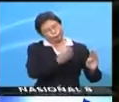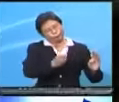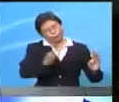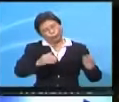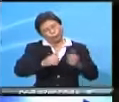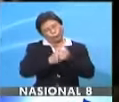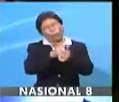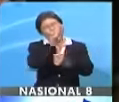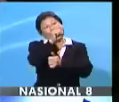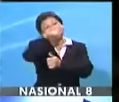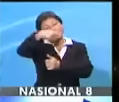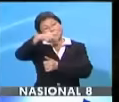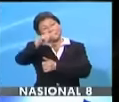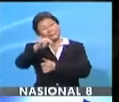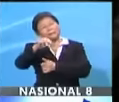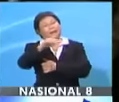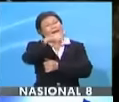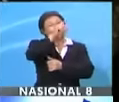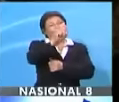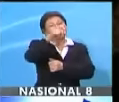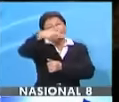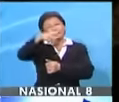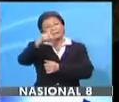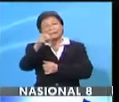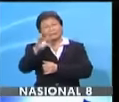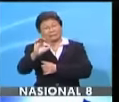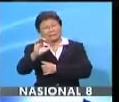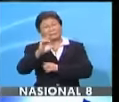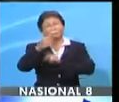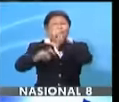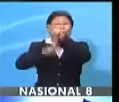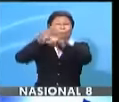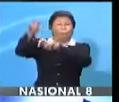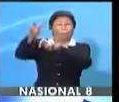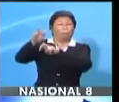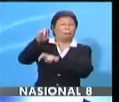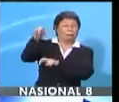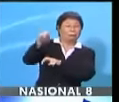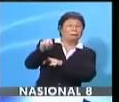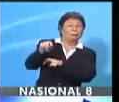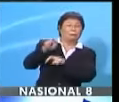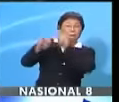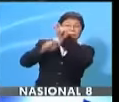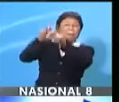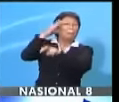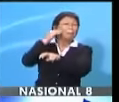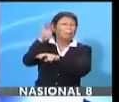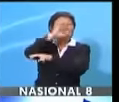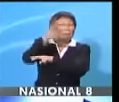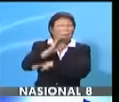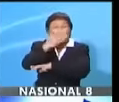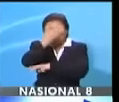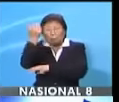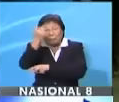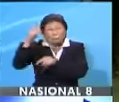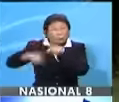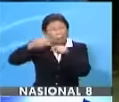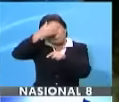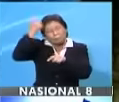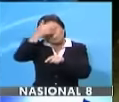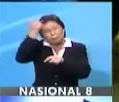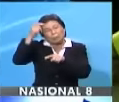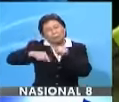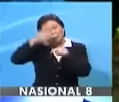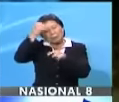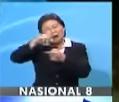ekspedisi memanjat gunung ni, ini merupakan satu pengalaman yang mungkin tak dapat dilupakan oleh Cik Khairul ya, dan juga kawan-kawan yang lain